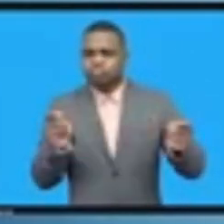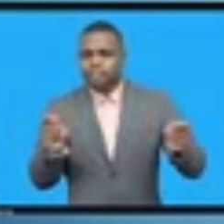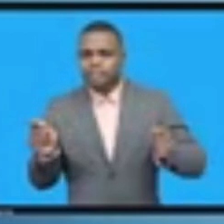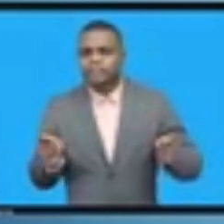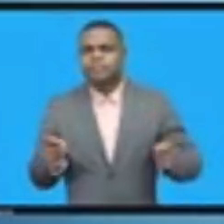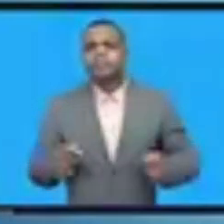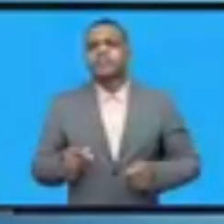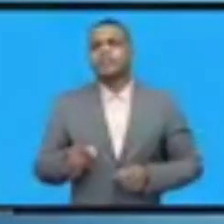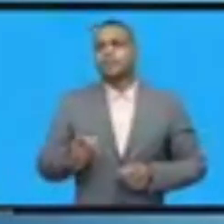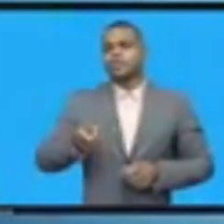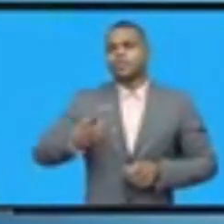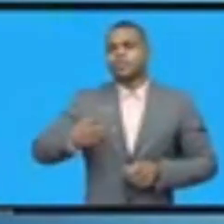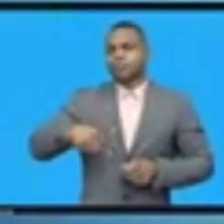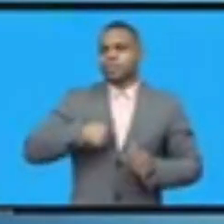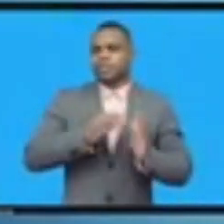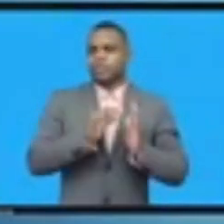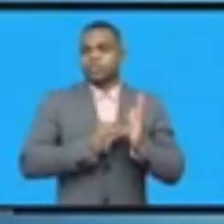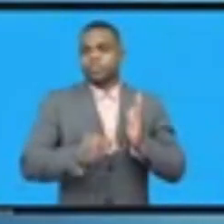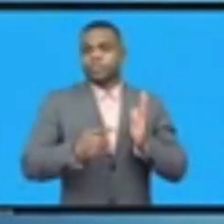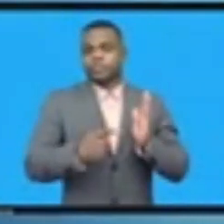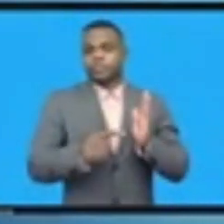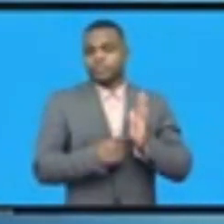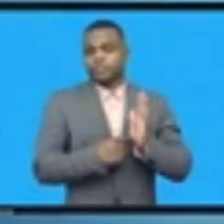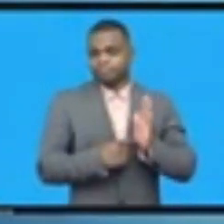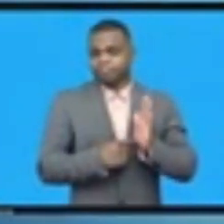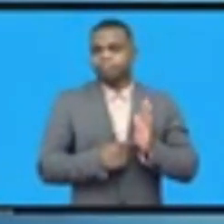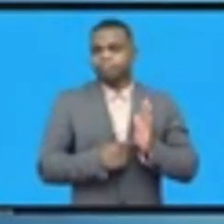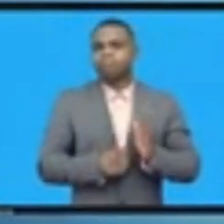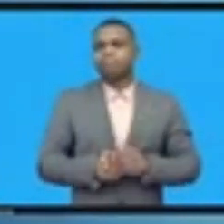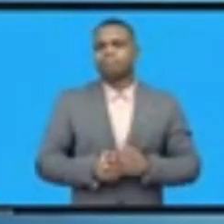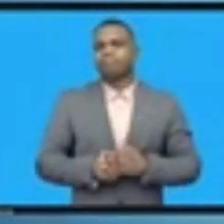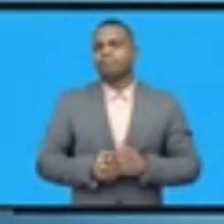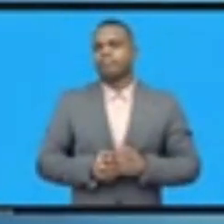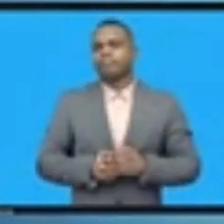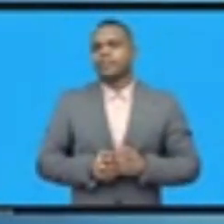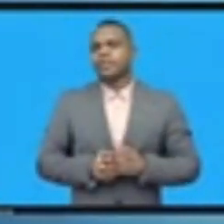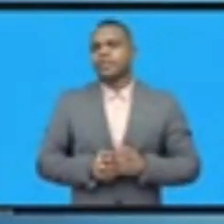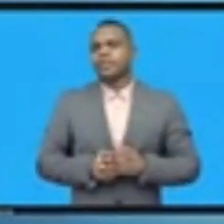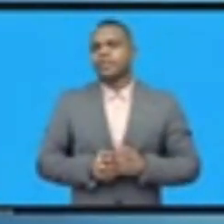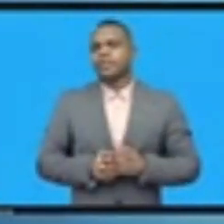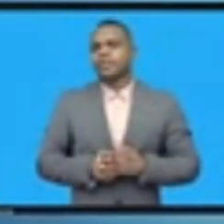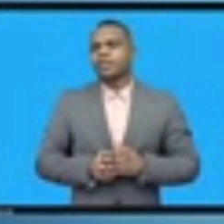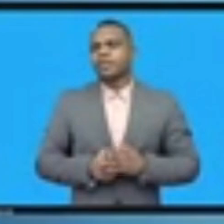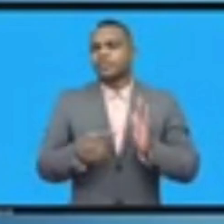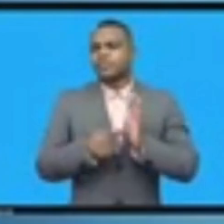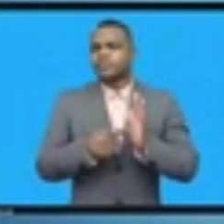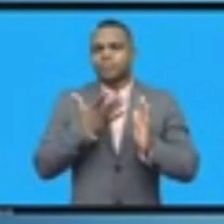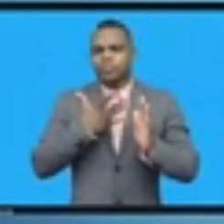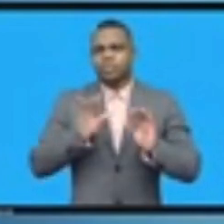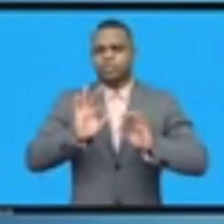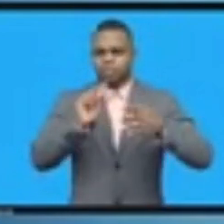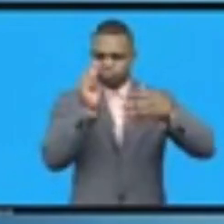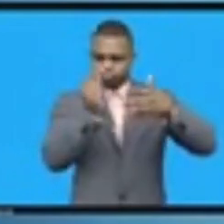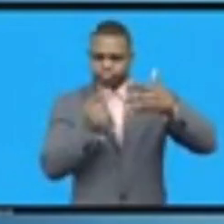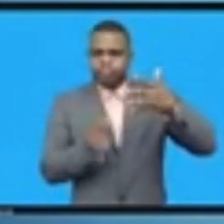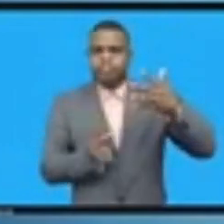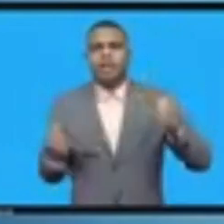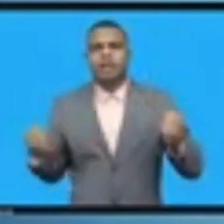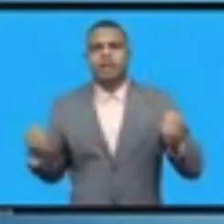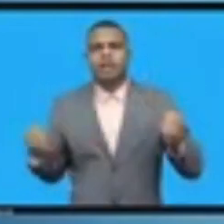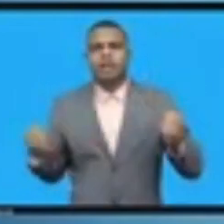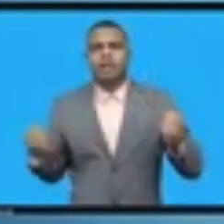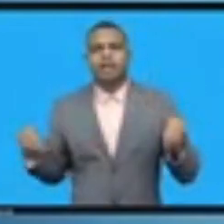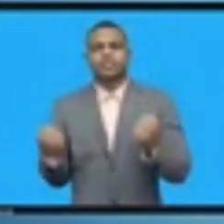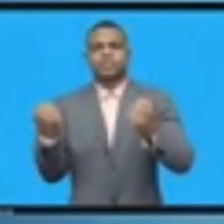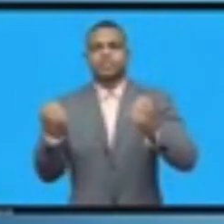这次会议中呢，我们也将会给大家进行讨论。未来我们要有一个安全强健的